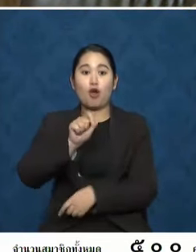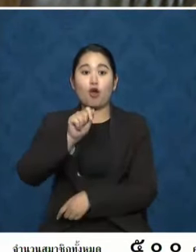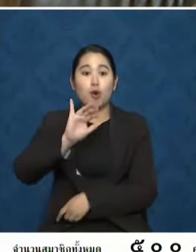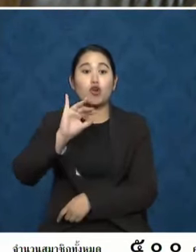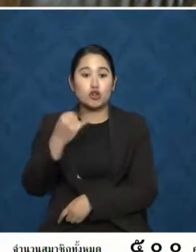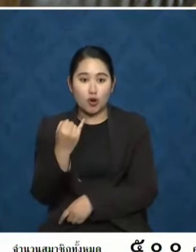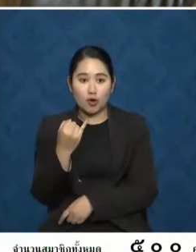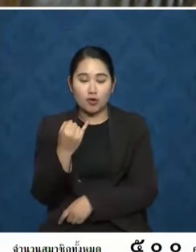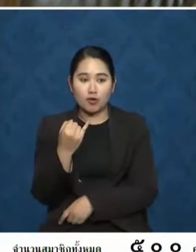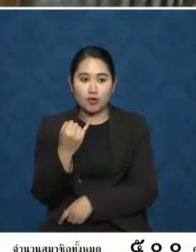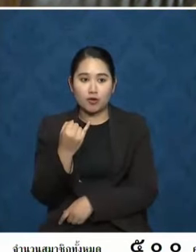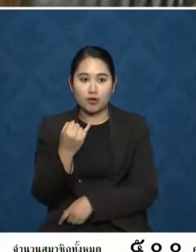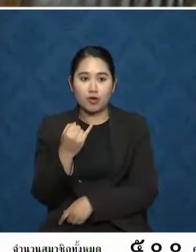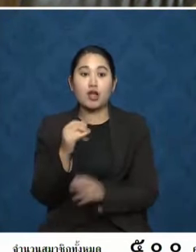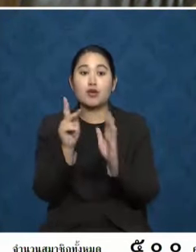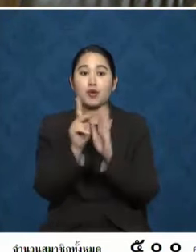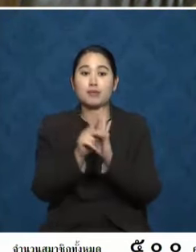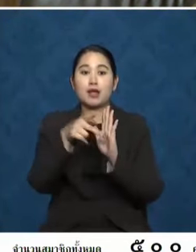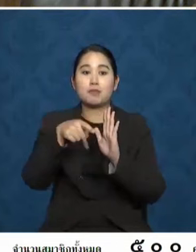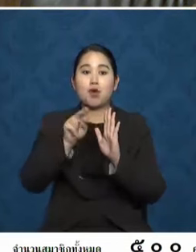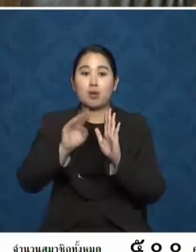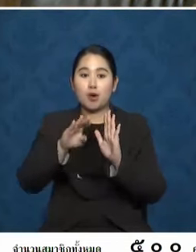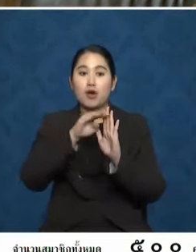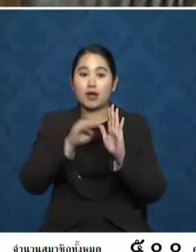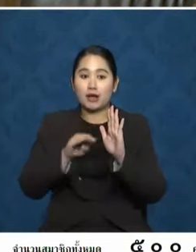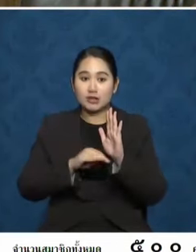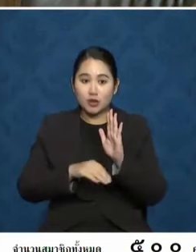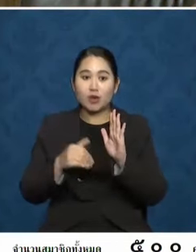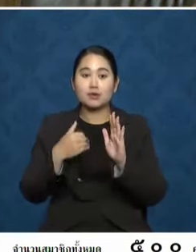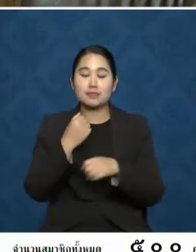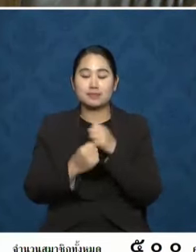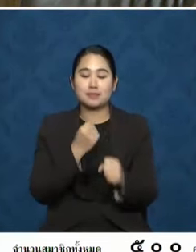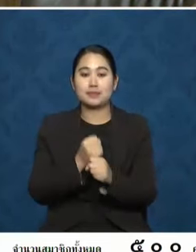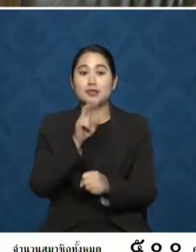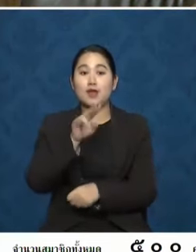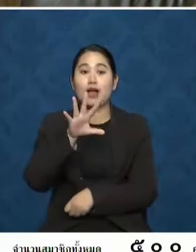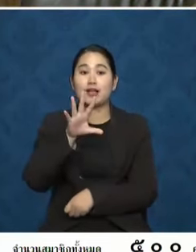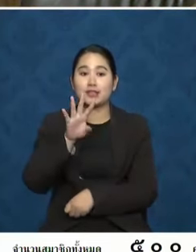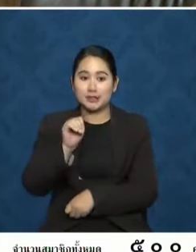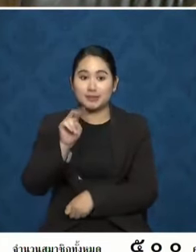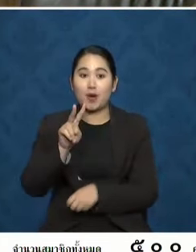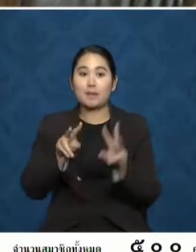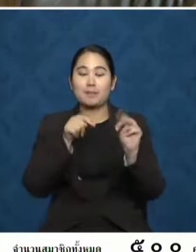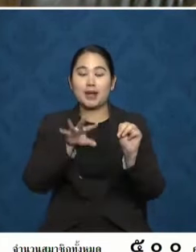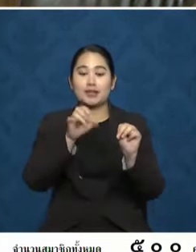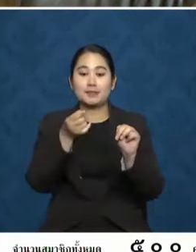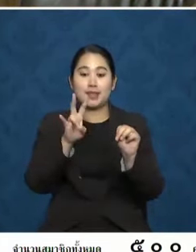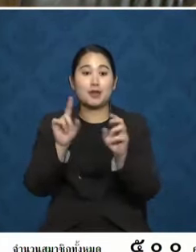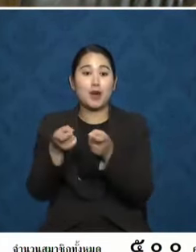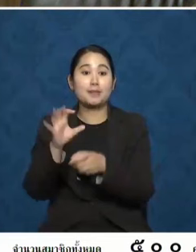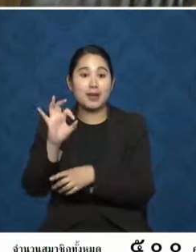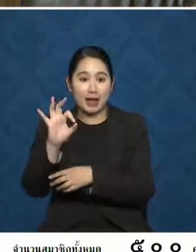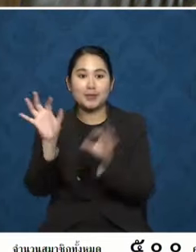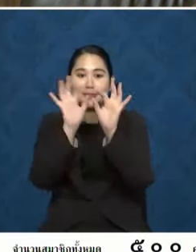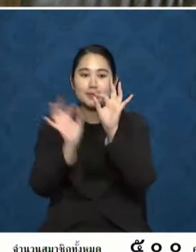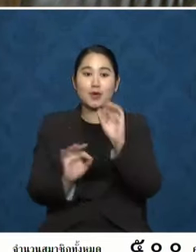หวัดมีพอร์บอกำหนดแผนะขตอนการกยัมนาจ พอสอ 2542 มาตา 17 วเรี 9 ครับเข